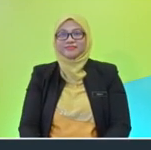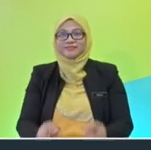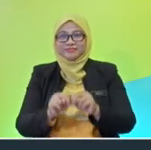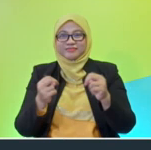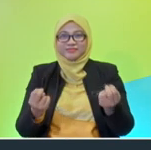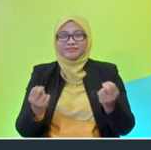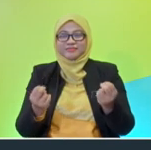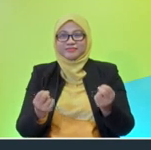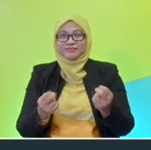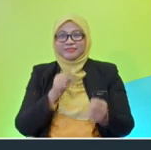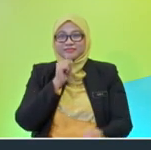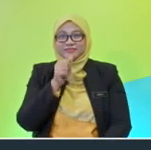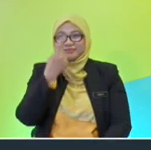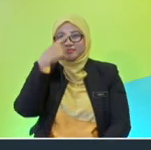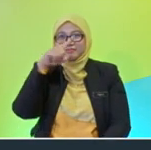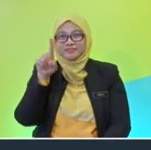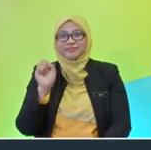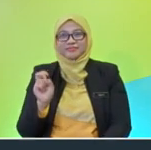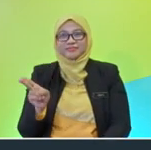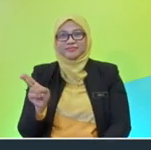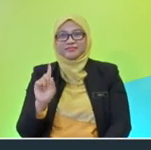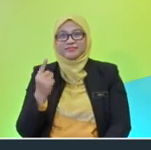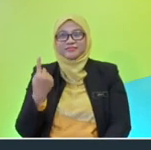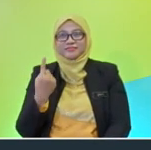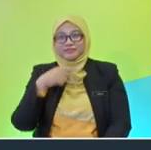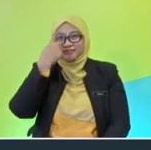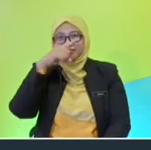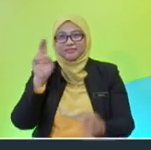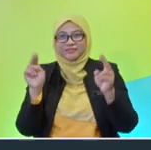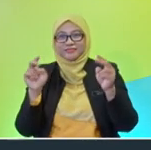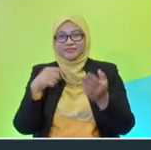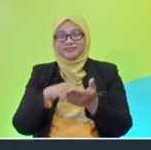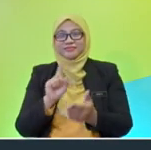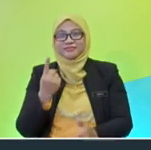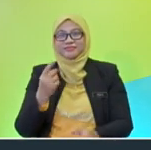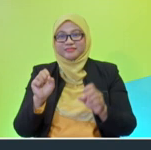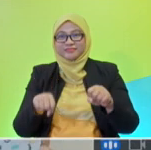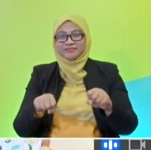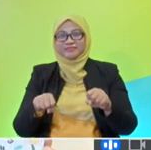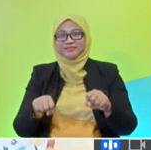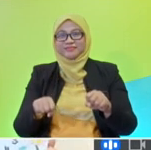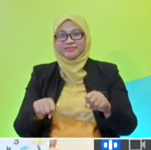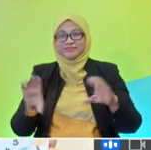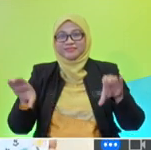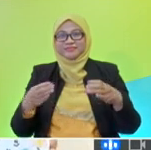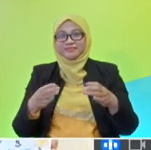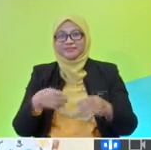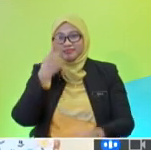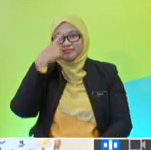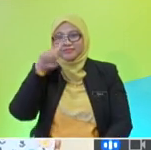bukan untuk mata pelajaran sejarah saja bukan untuk topik ini saja sebenarnya boleh juga dibuat untuk